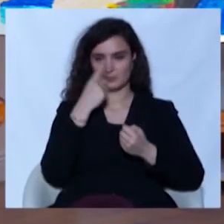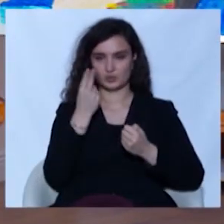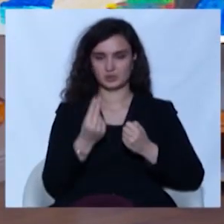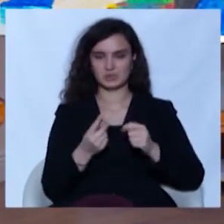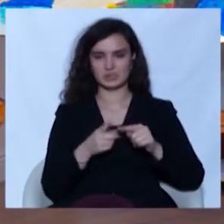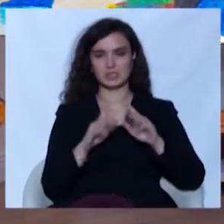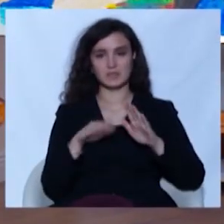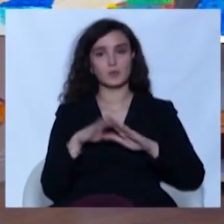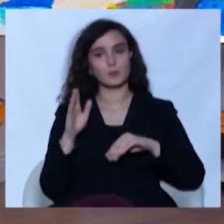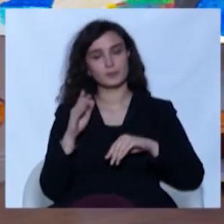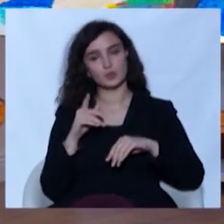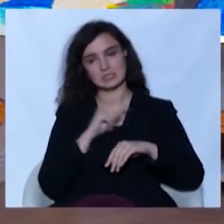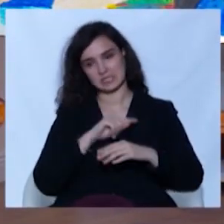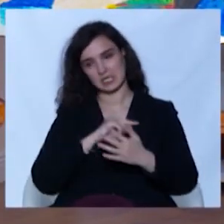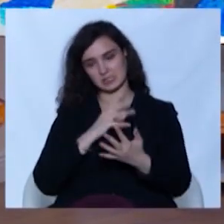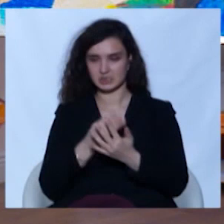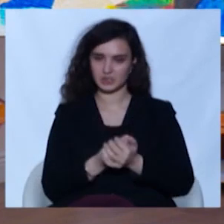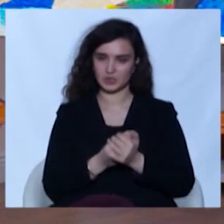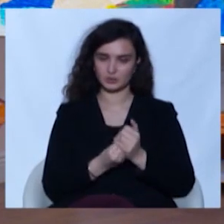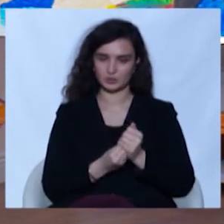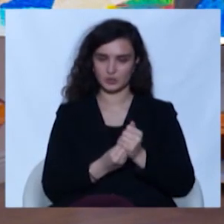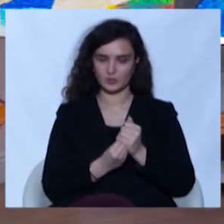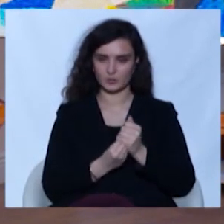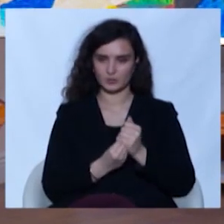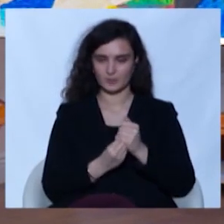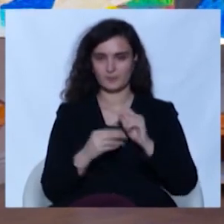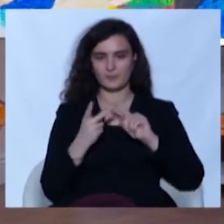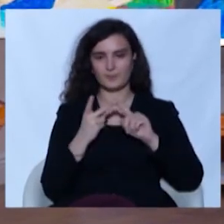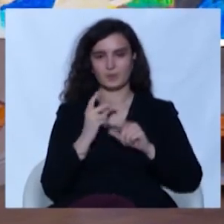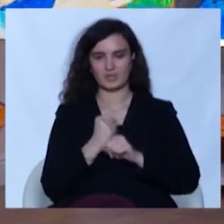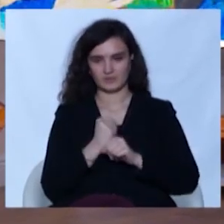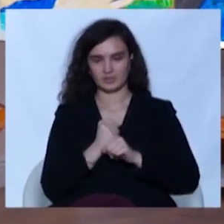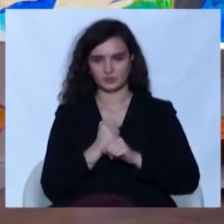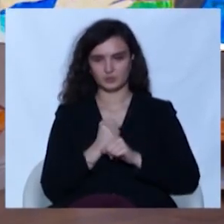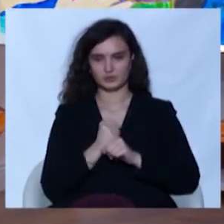რომელიც იქნება უფრო სახასიათო ფასში, მეორე გავაკეთოთ